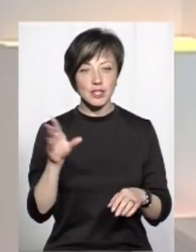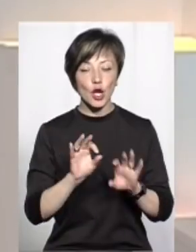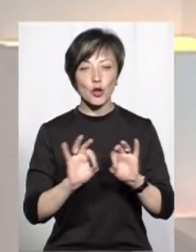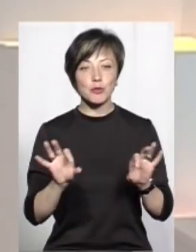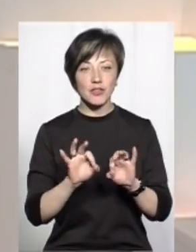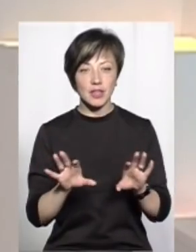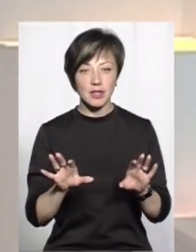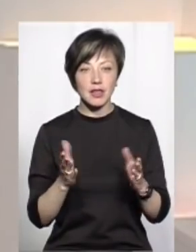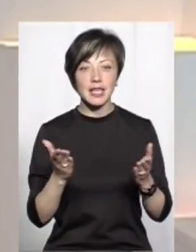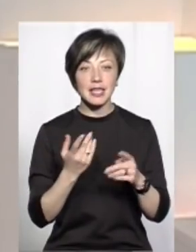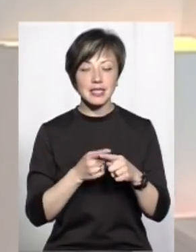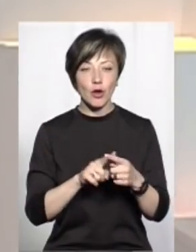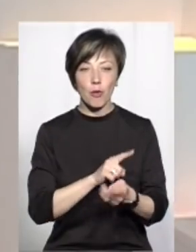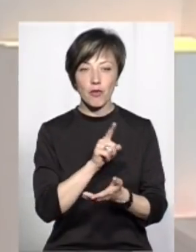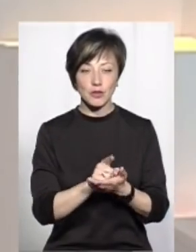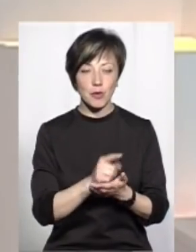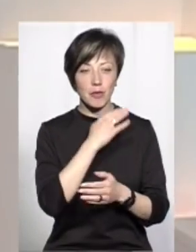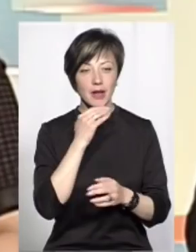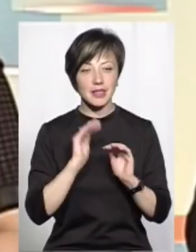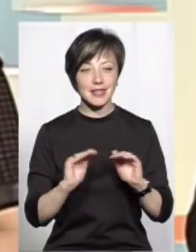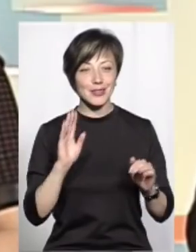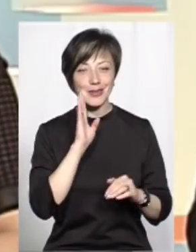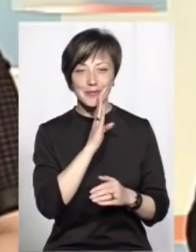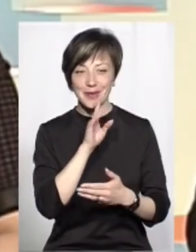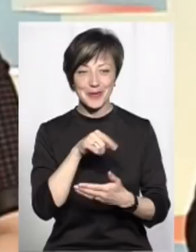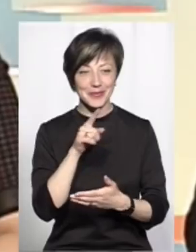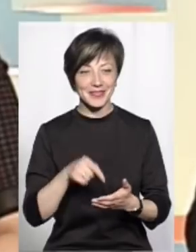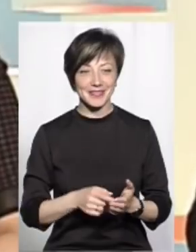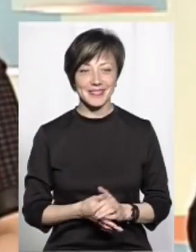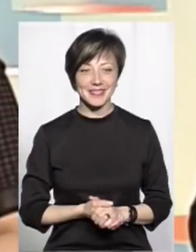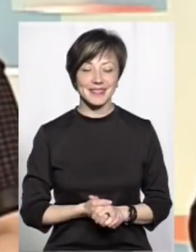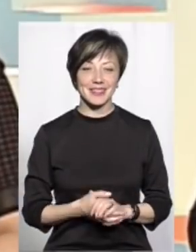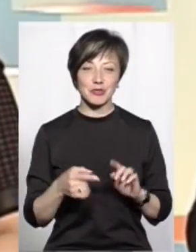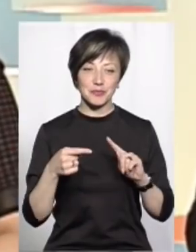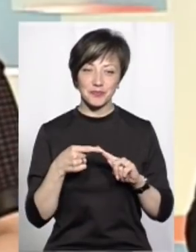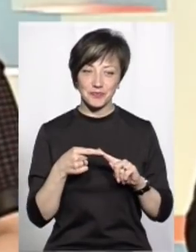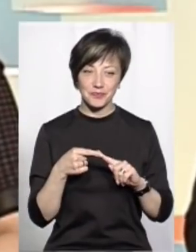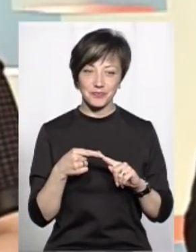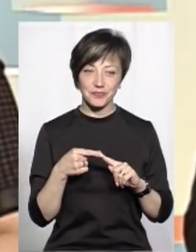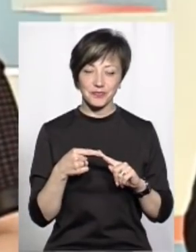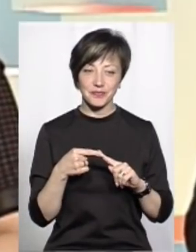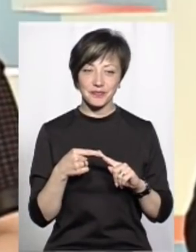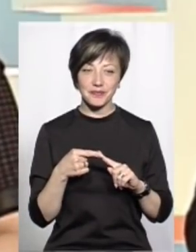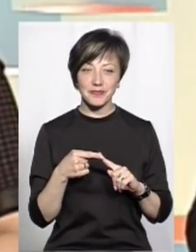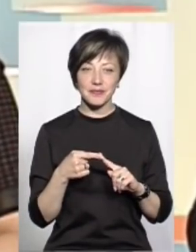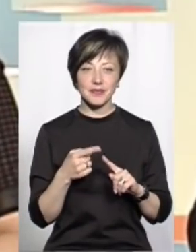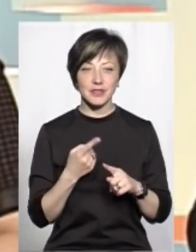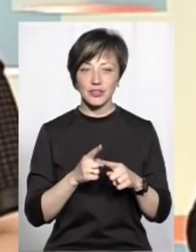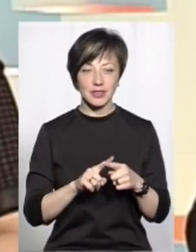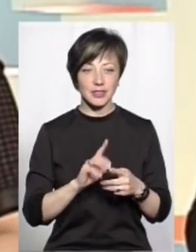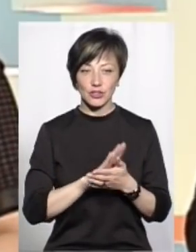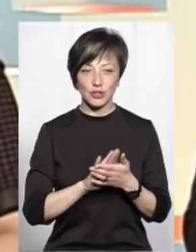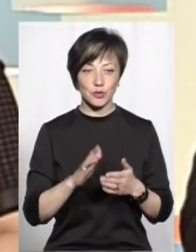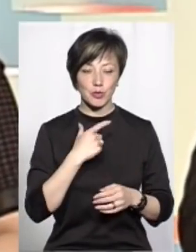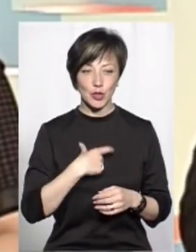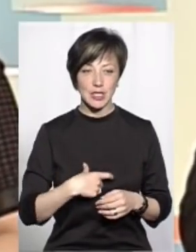розповісти, які ці обов'язки у багатодітної мами? Ну, по-перше, Це чисто я так про